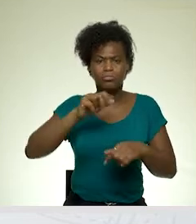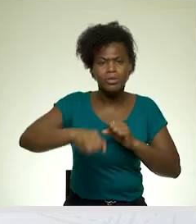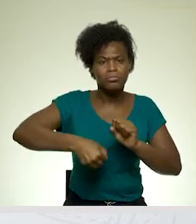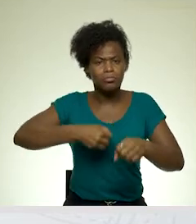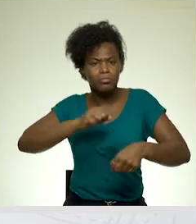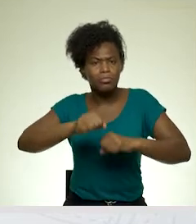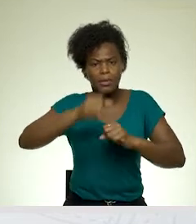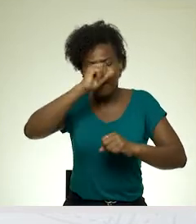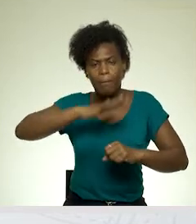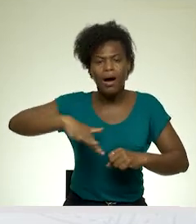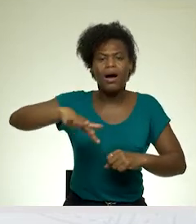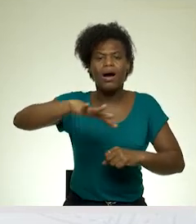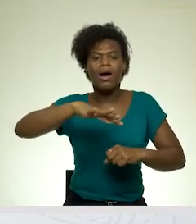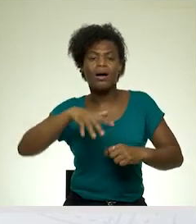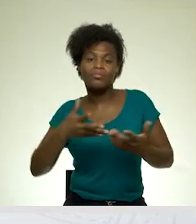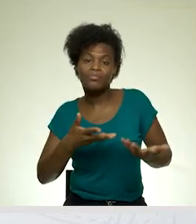dans un parc